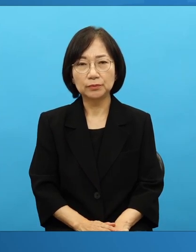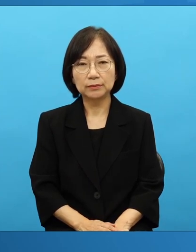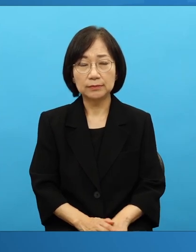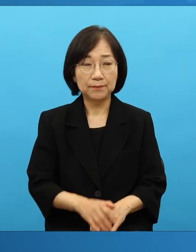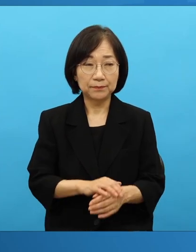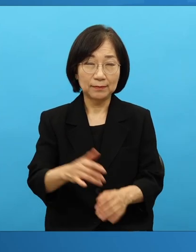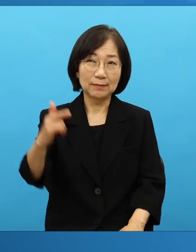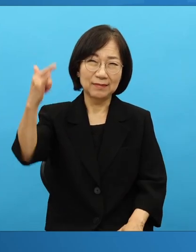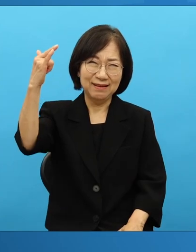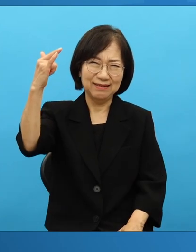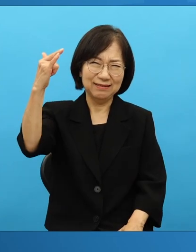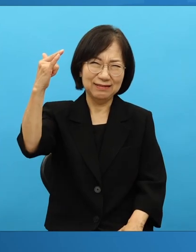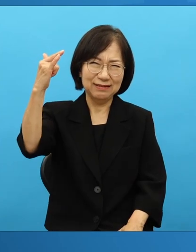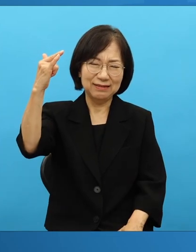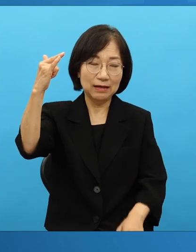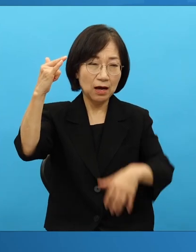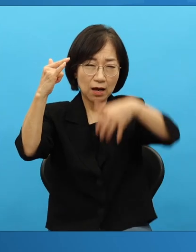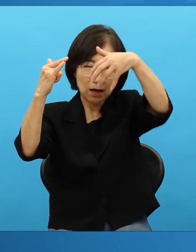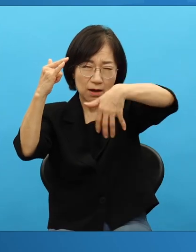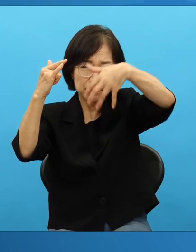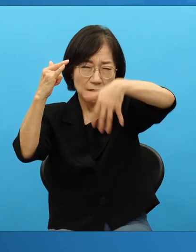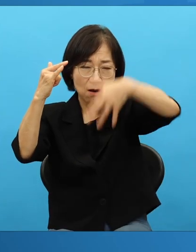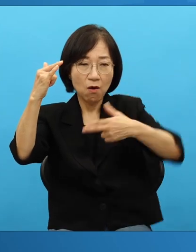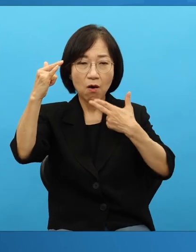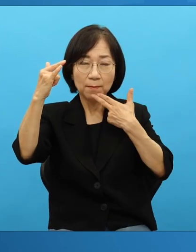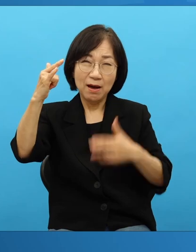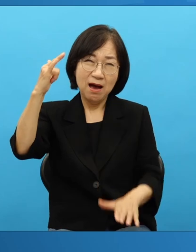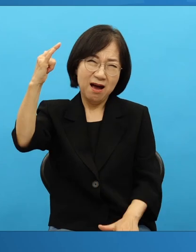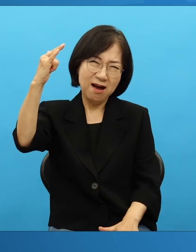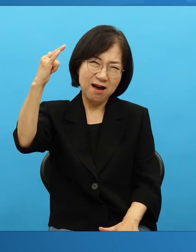다 말라버리거든. 다 말라서.